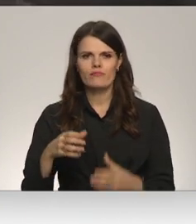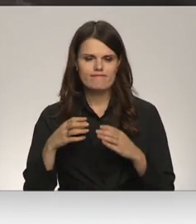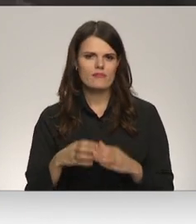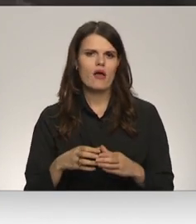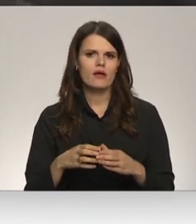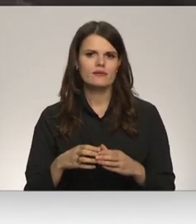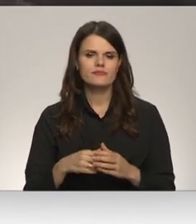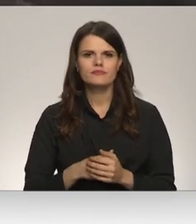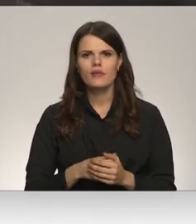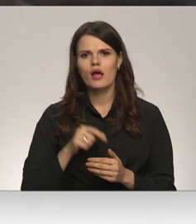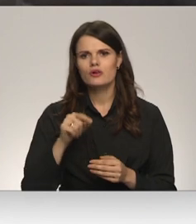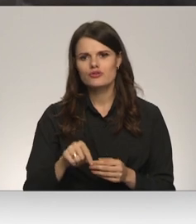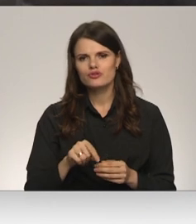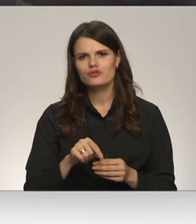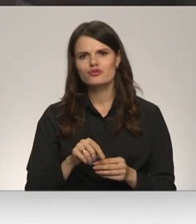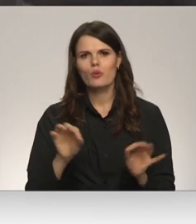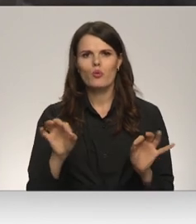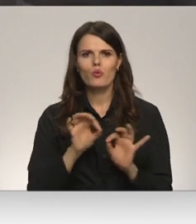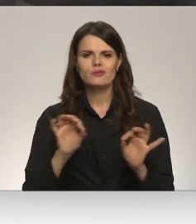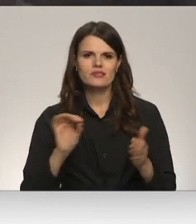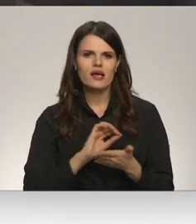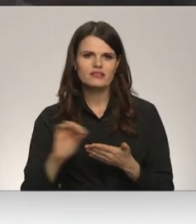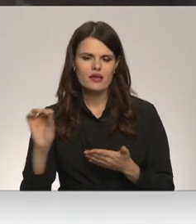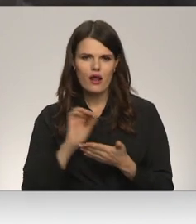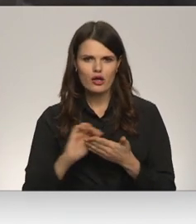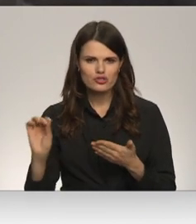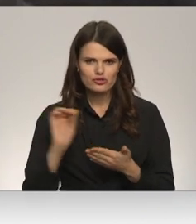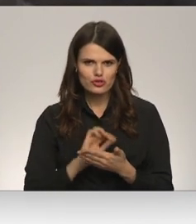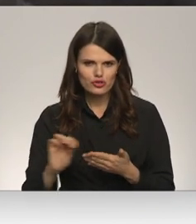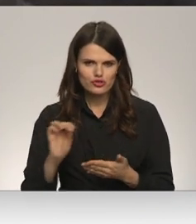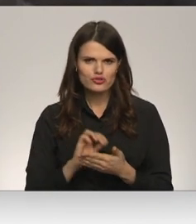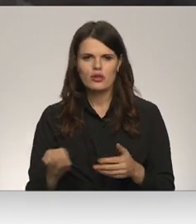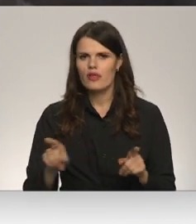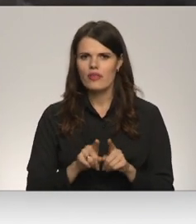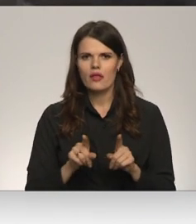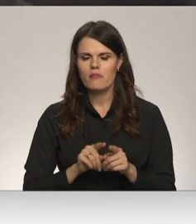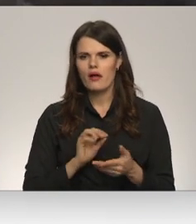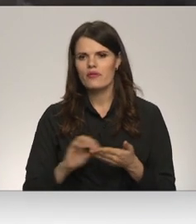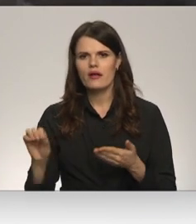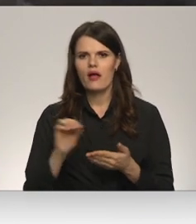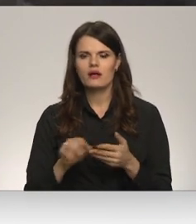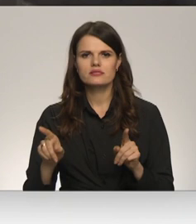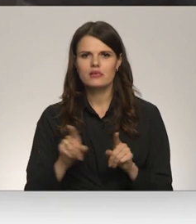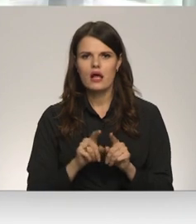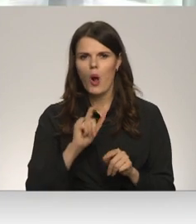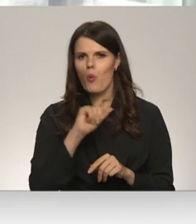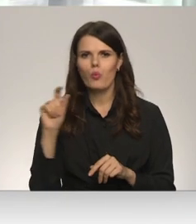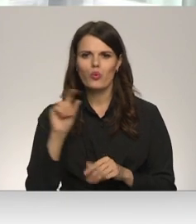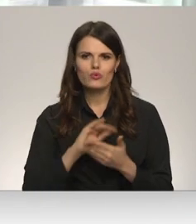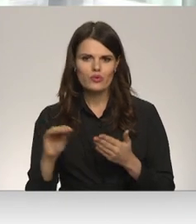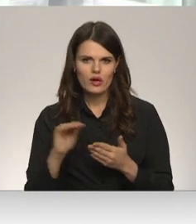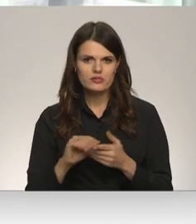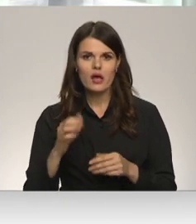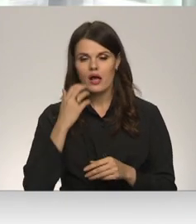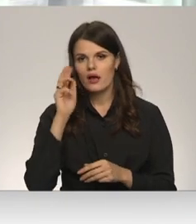Tātad nošu rakstīšana. Tāda pat rakstīšana, ka burts rakstam tāpat arī notis. Kad